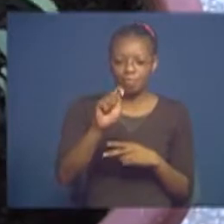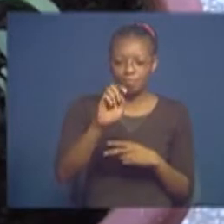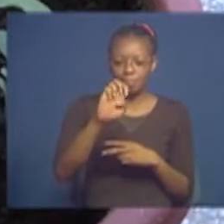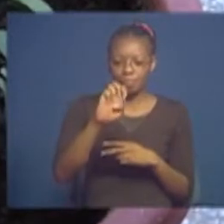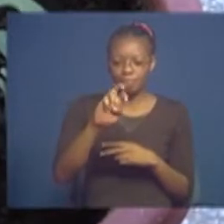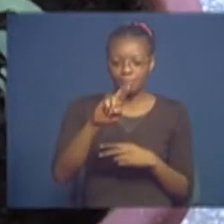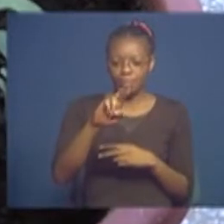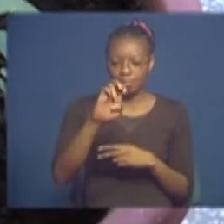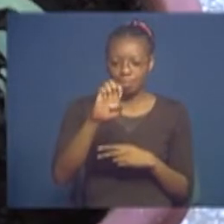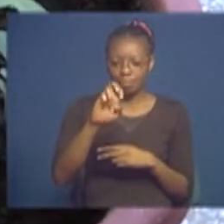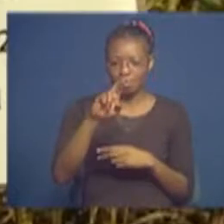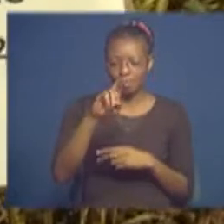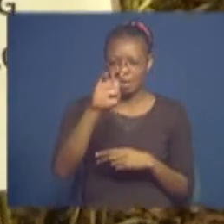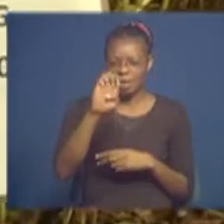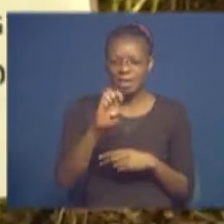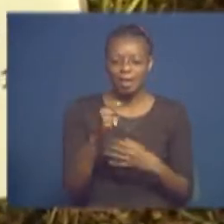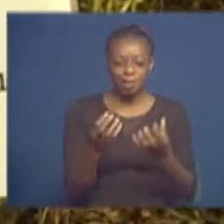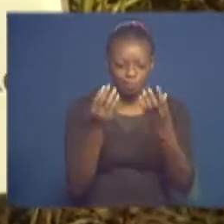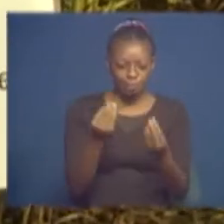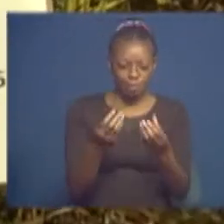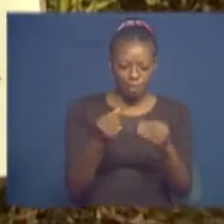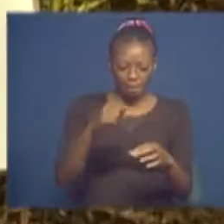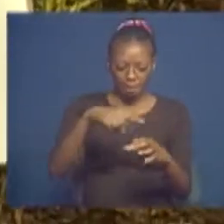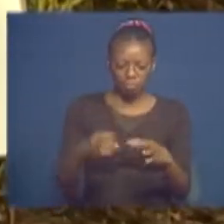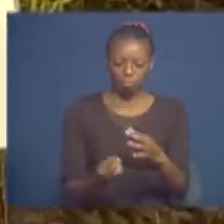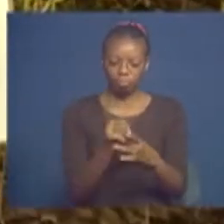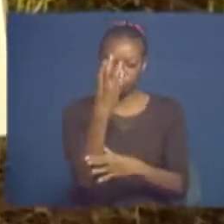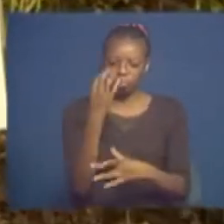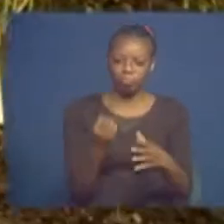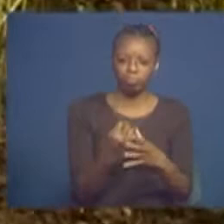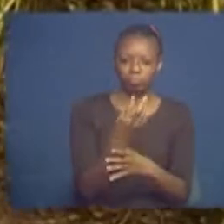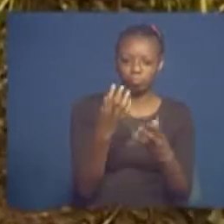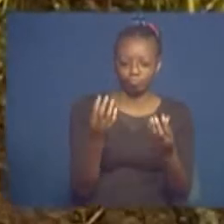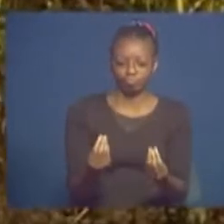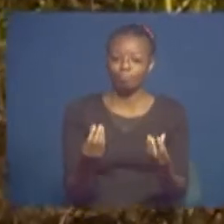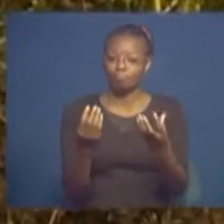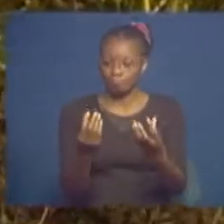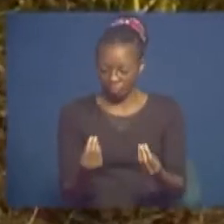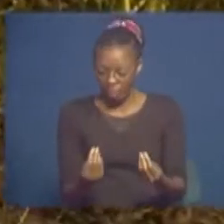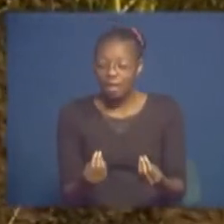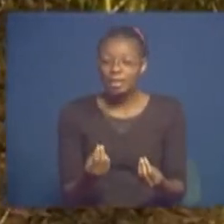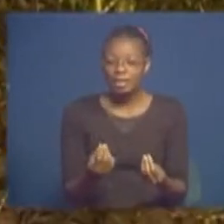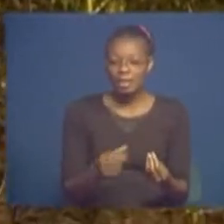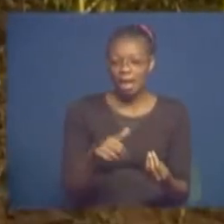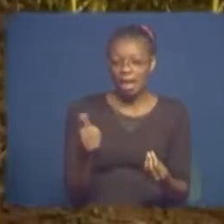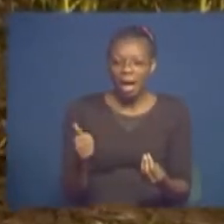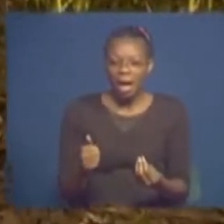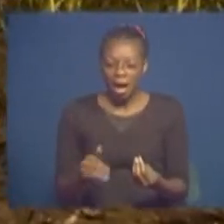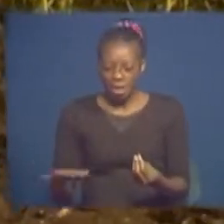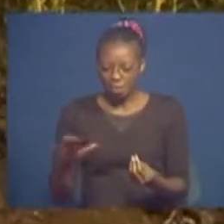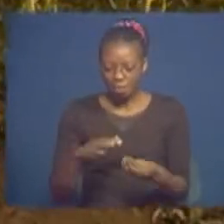rahisi kupanda na hukua haraka. Mrenda nayo sehemu nyingine ukausha majani yake na kuyachanganya na